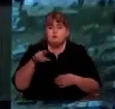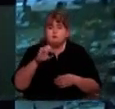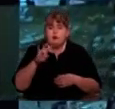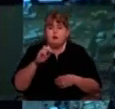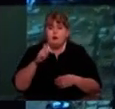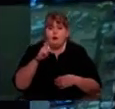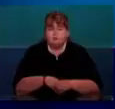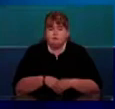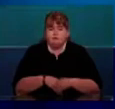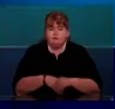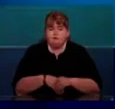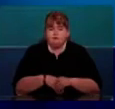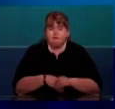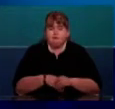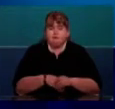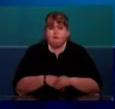Хартум.